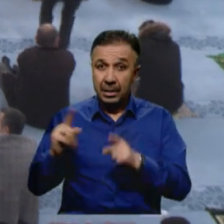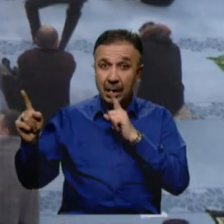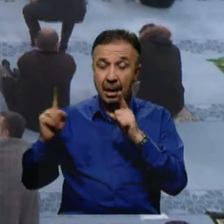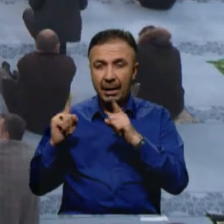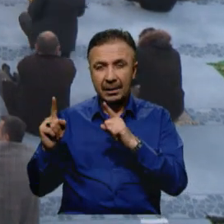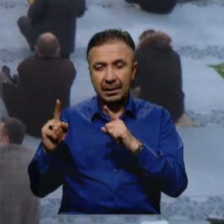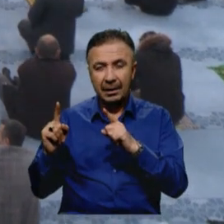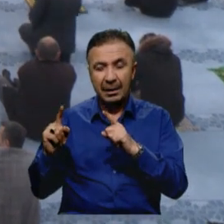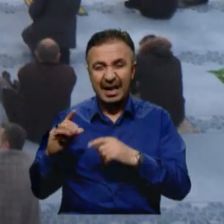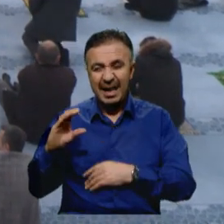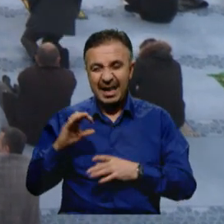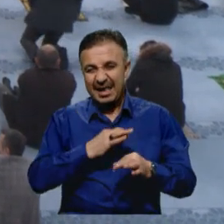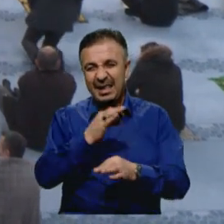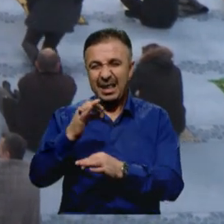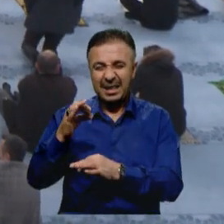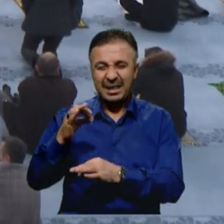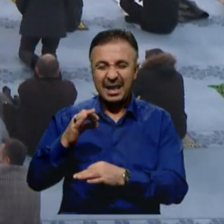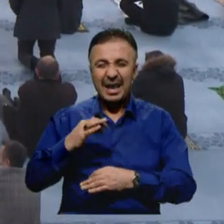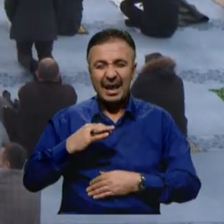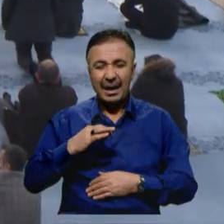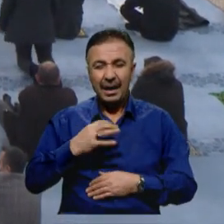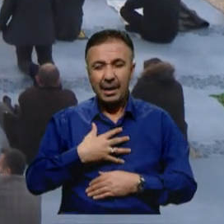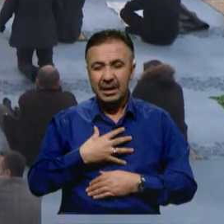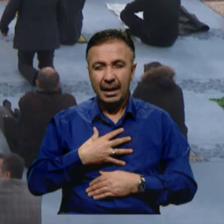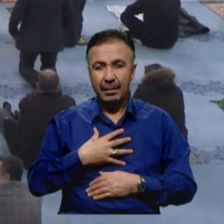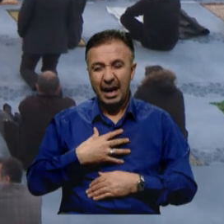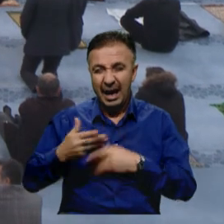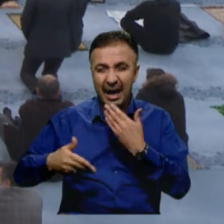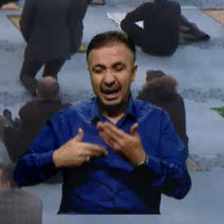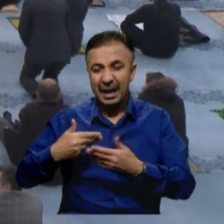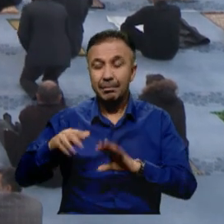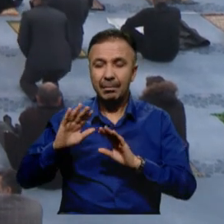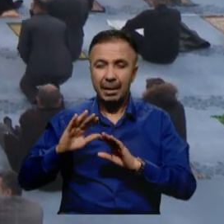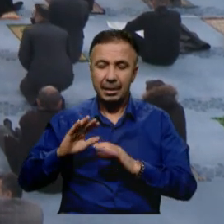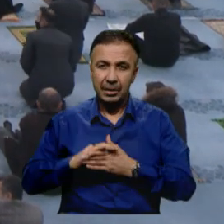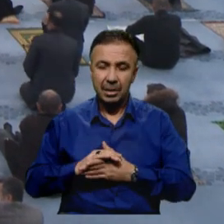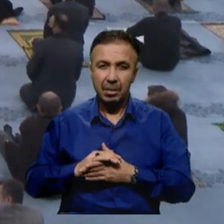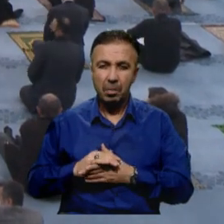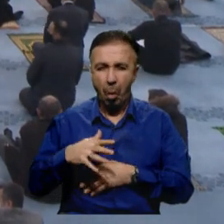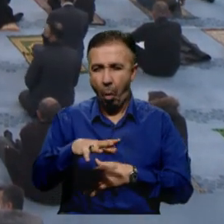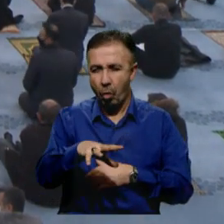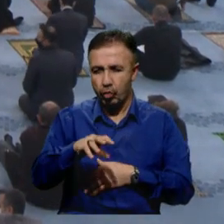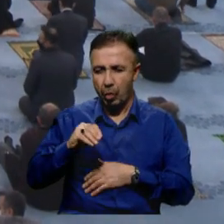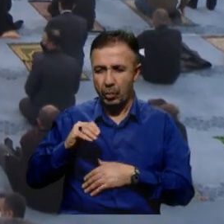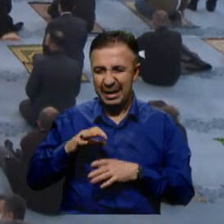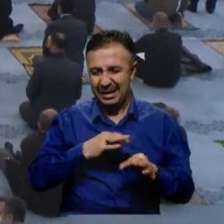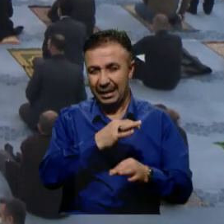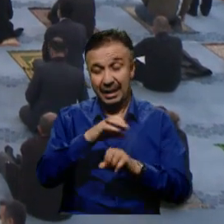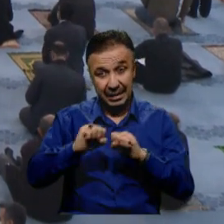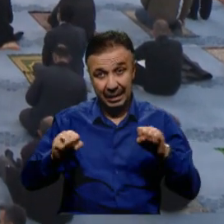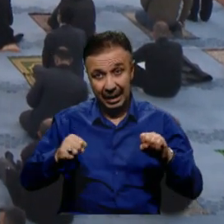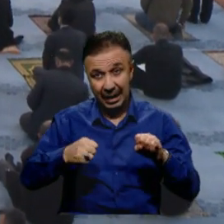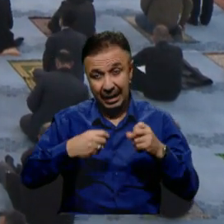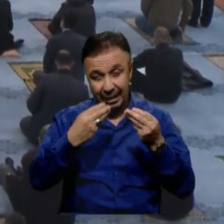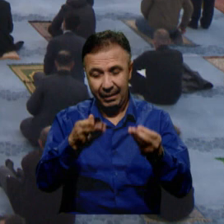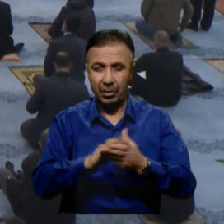insanlara dini anlatmasını engellemek için, insanları zulümden kurtarıyor, sömürü toplumu, insanlar sömürülüyor.